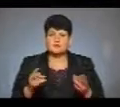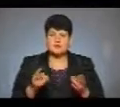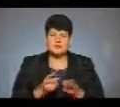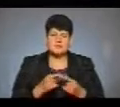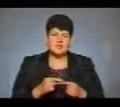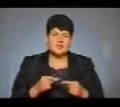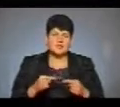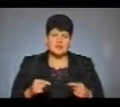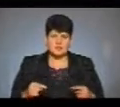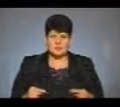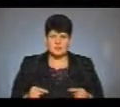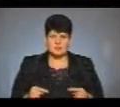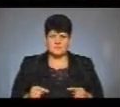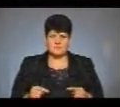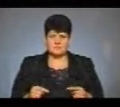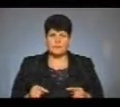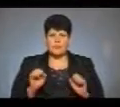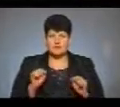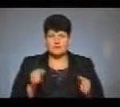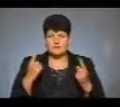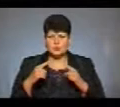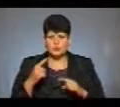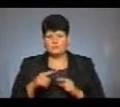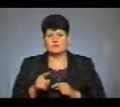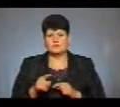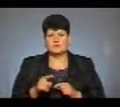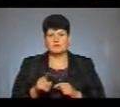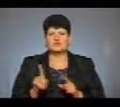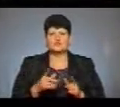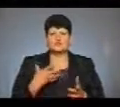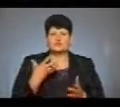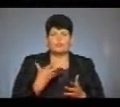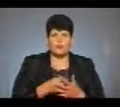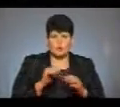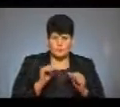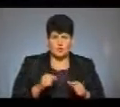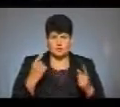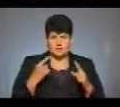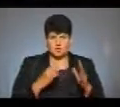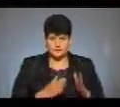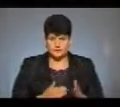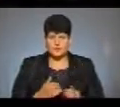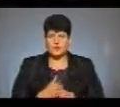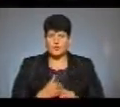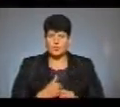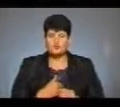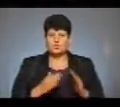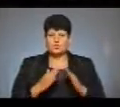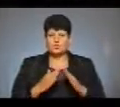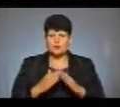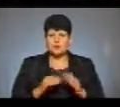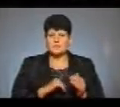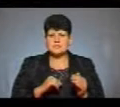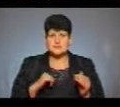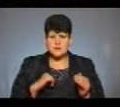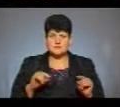персонажів, може вигадувати, може є щось. Що своє можна придумати. Я хочу вдома сам попробувати